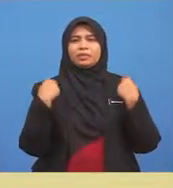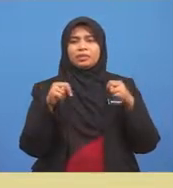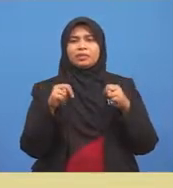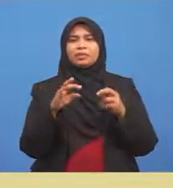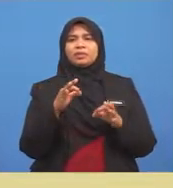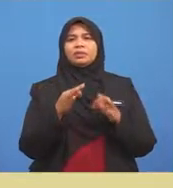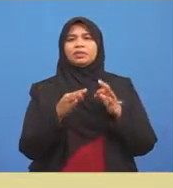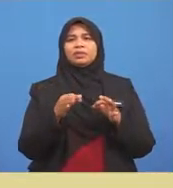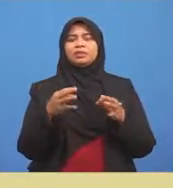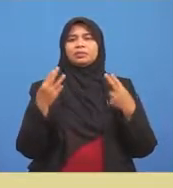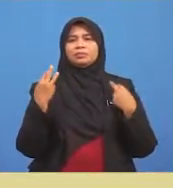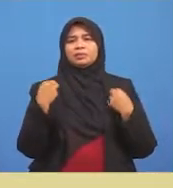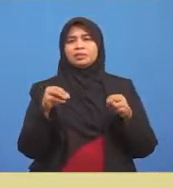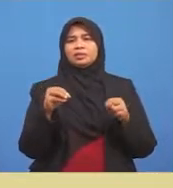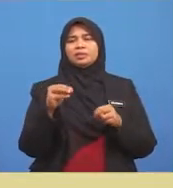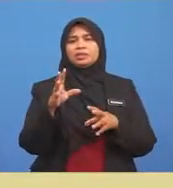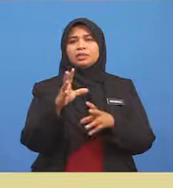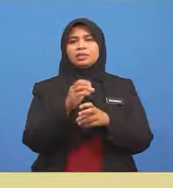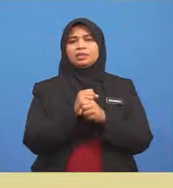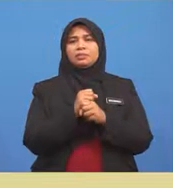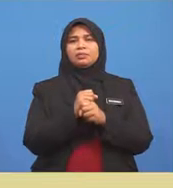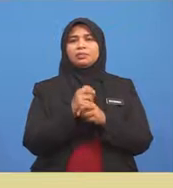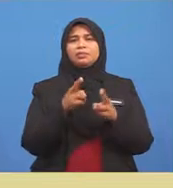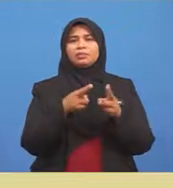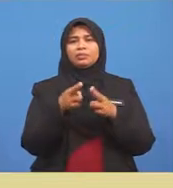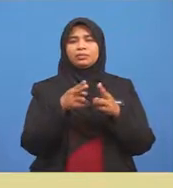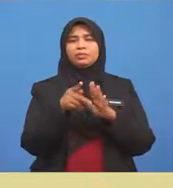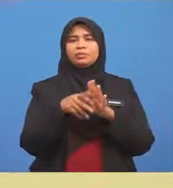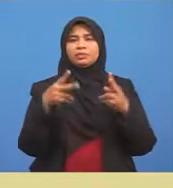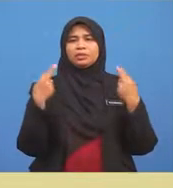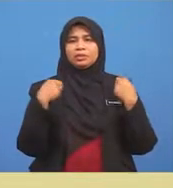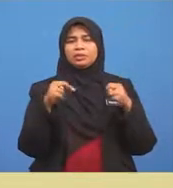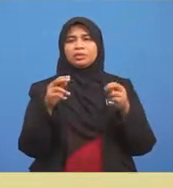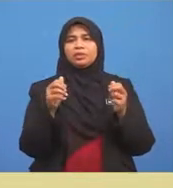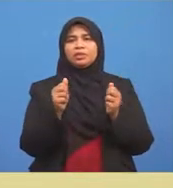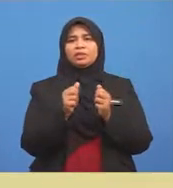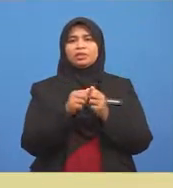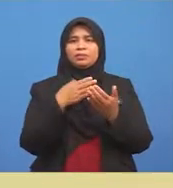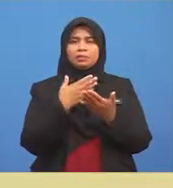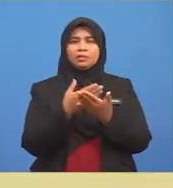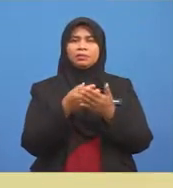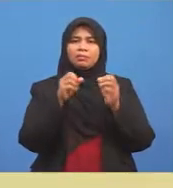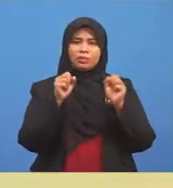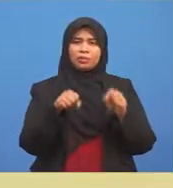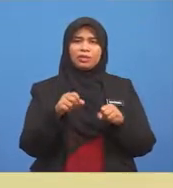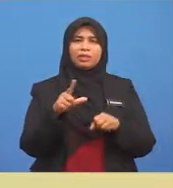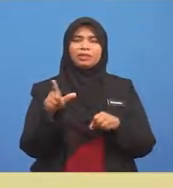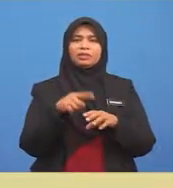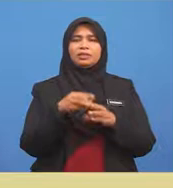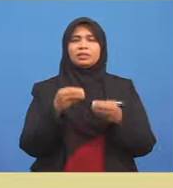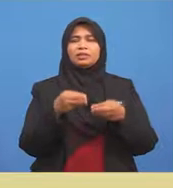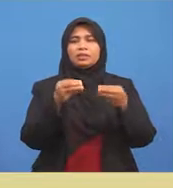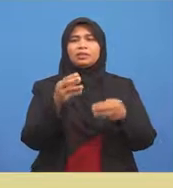Sekiranya mereka dapat menyelenggara perniagaan tersebut dengan baik, bolehlah diserahkan harta